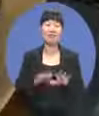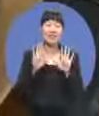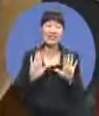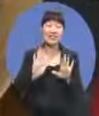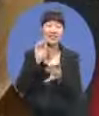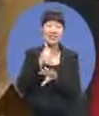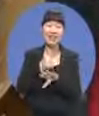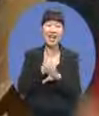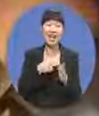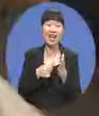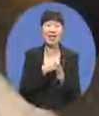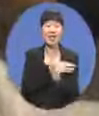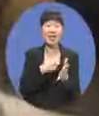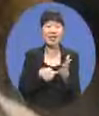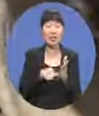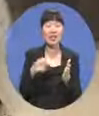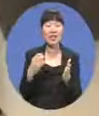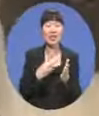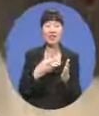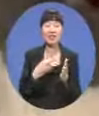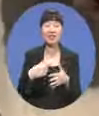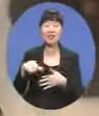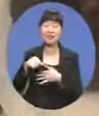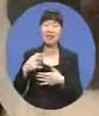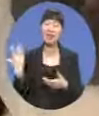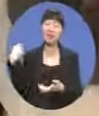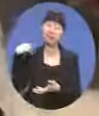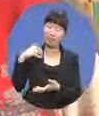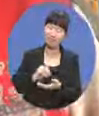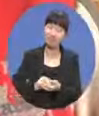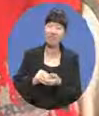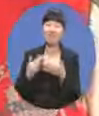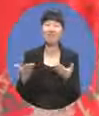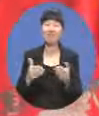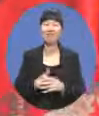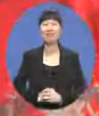드디어 장난감은 다시 민재의 품으로 돌아왔습니다.